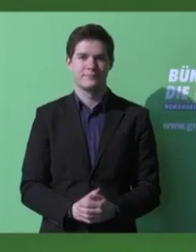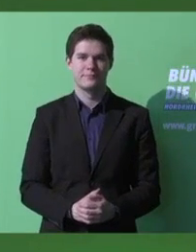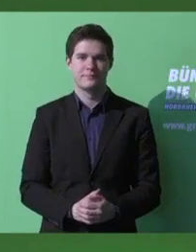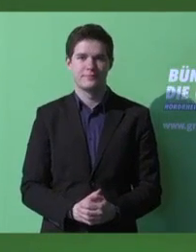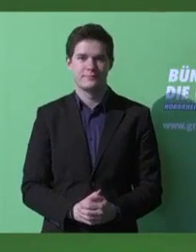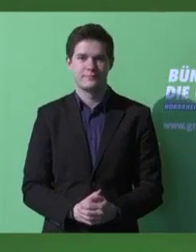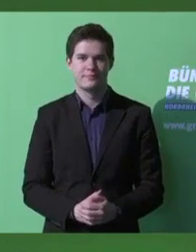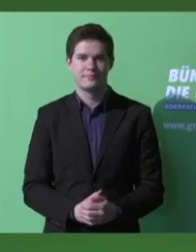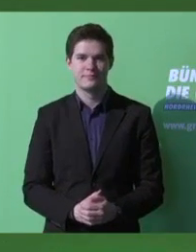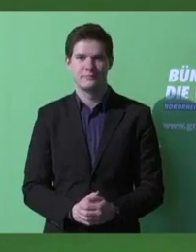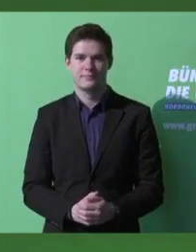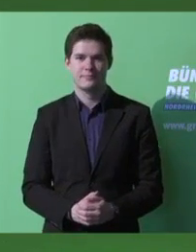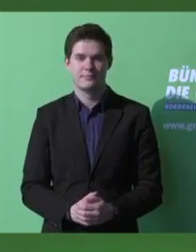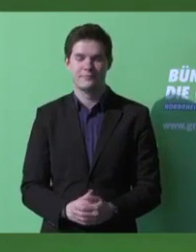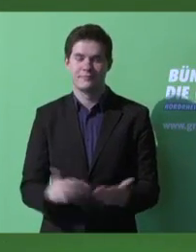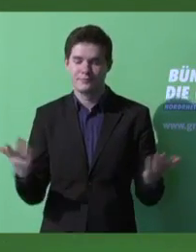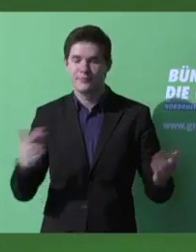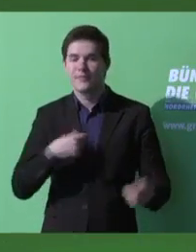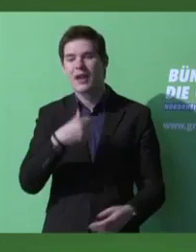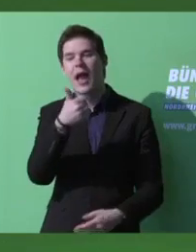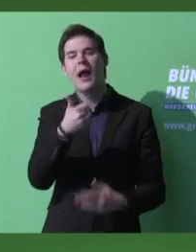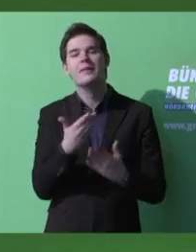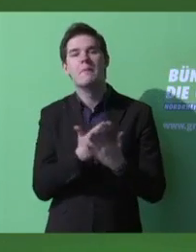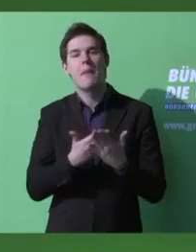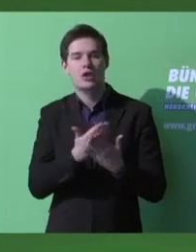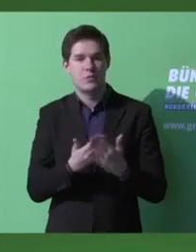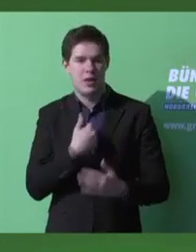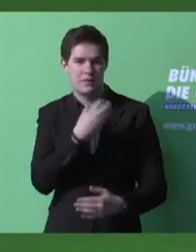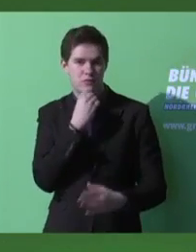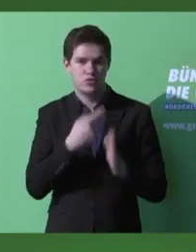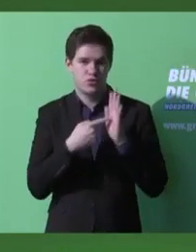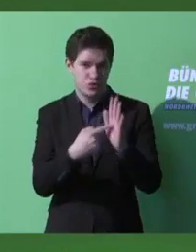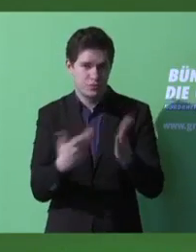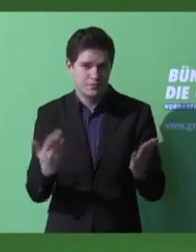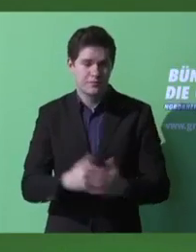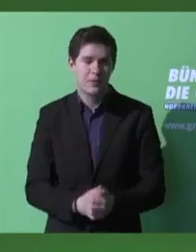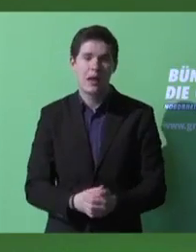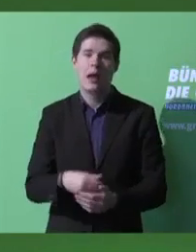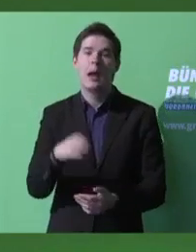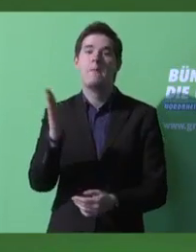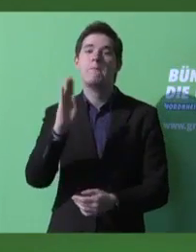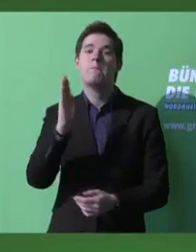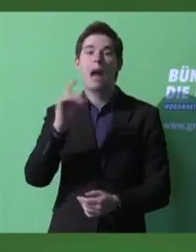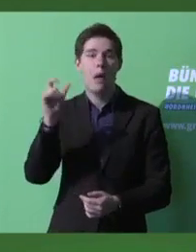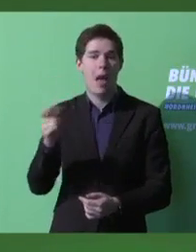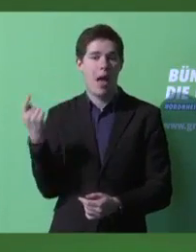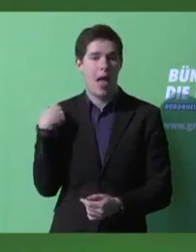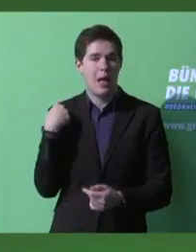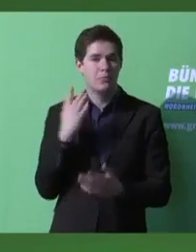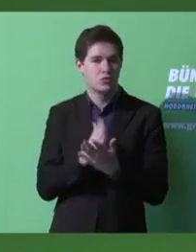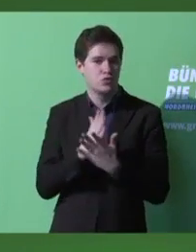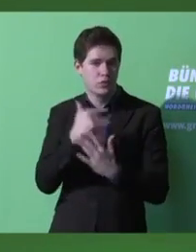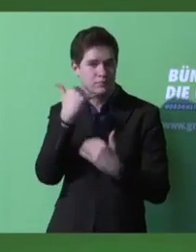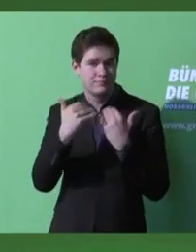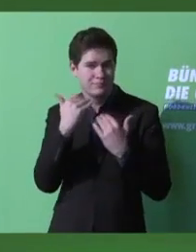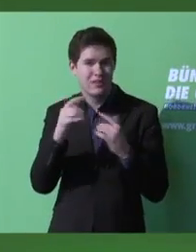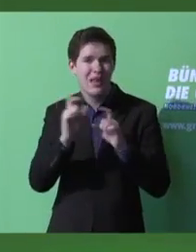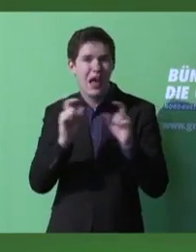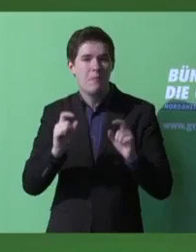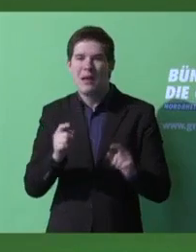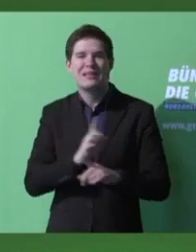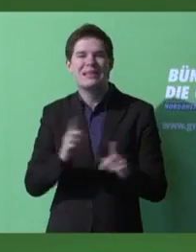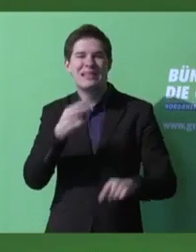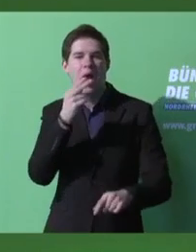Und ich will das an einem Beispiel sagen. Die Barbara hat ja nicht nur den Nichtraucherschutz durchgestanden und